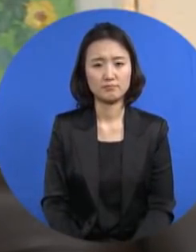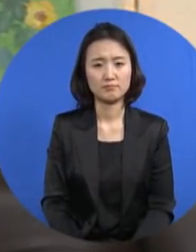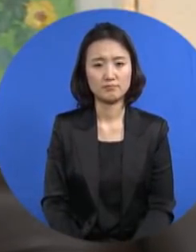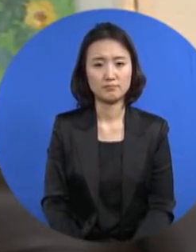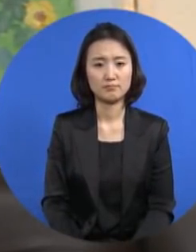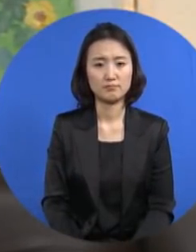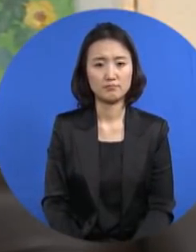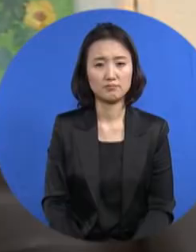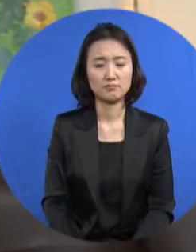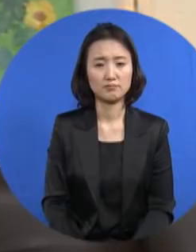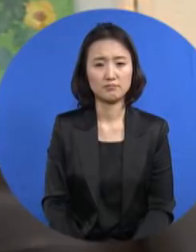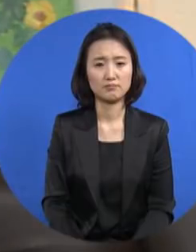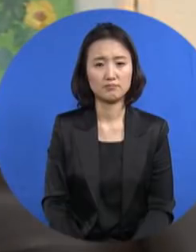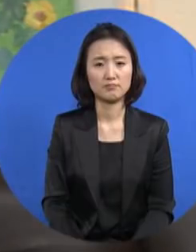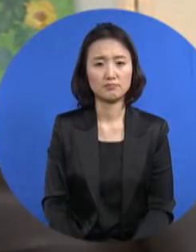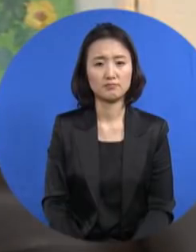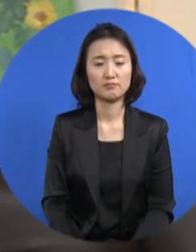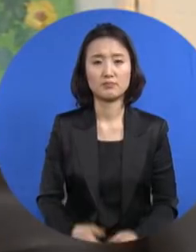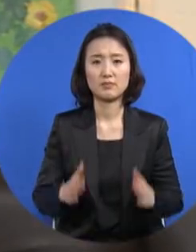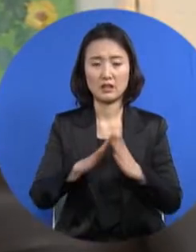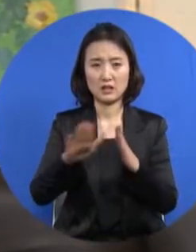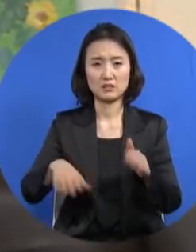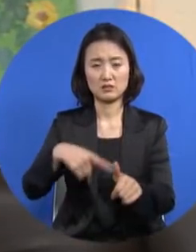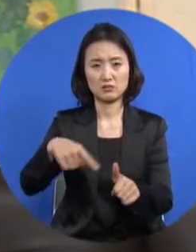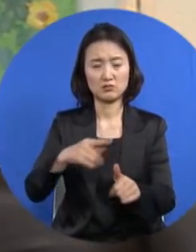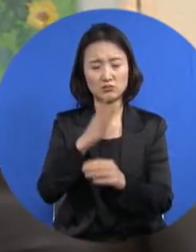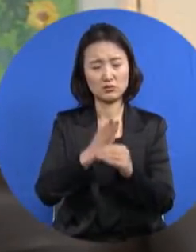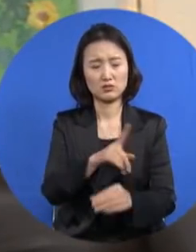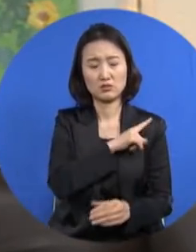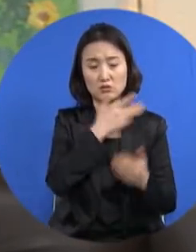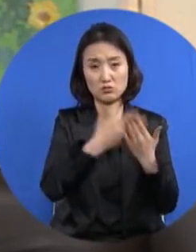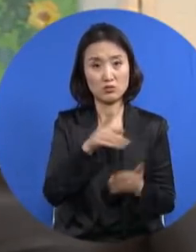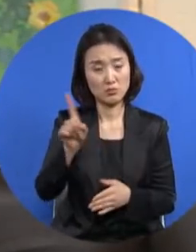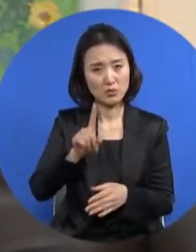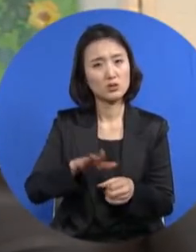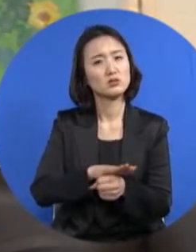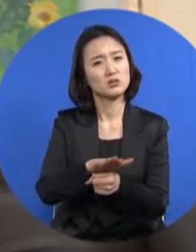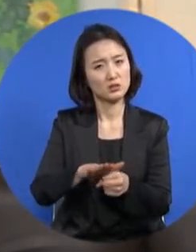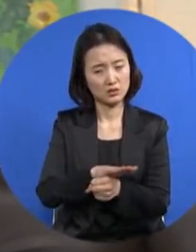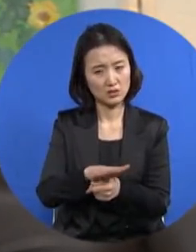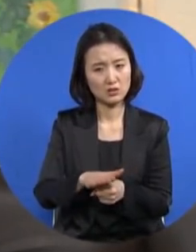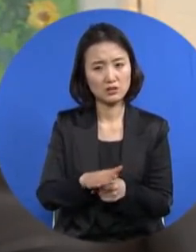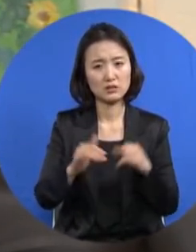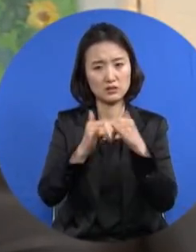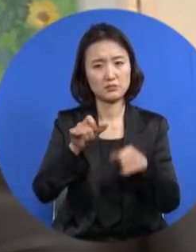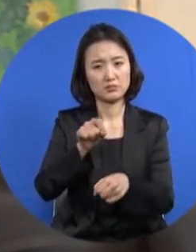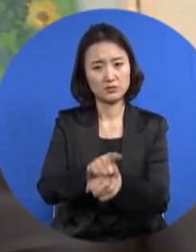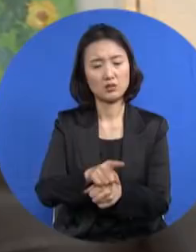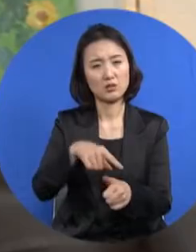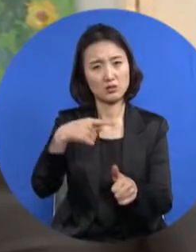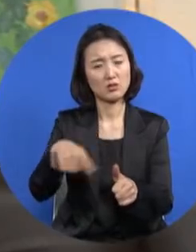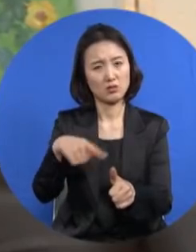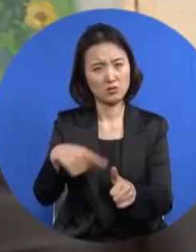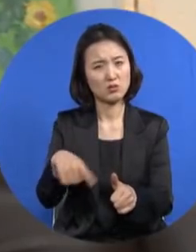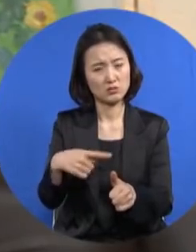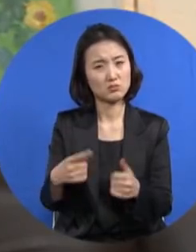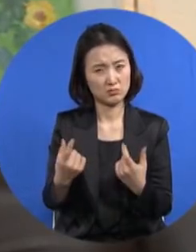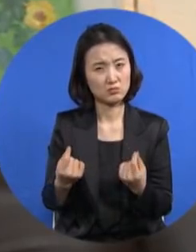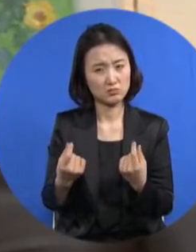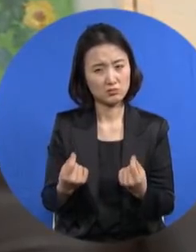중에 가장, 가정교육 중에 가장 중요한 게 제가 봤을 때 사람교육이고 인성교육인 것 같아요.